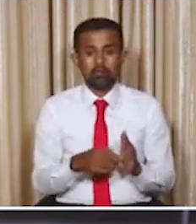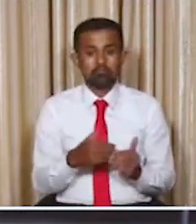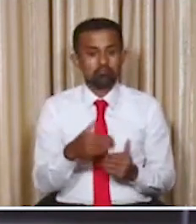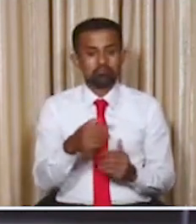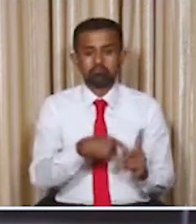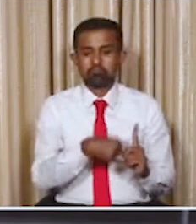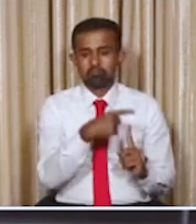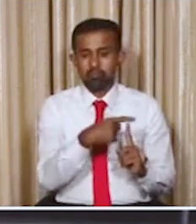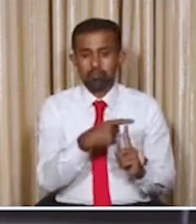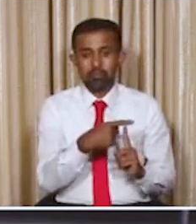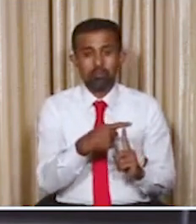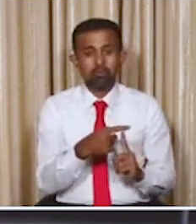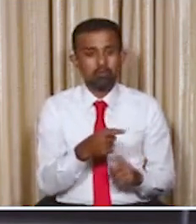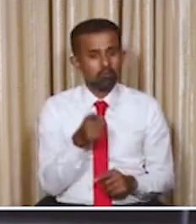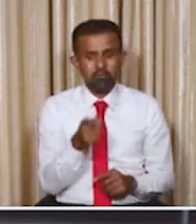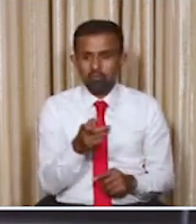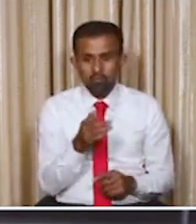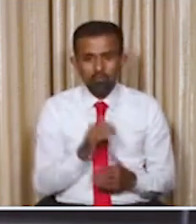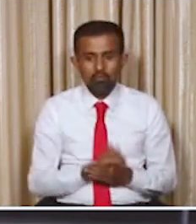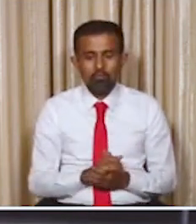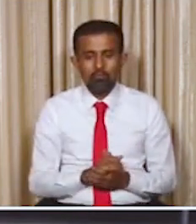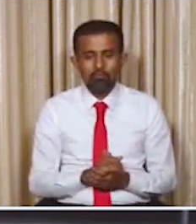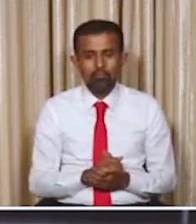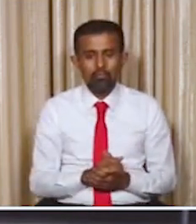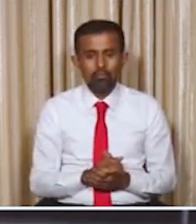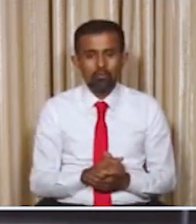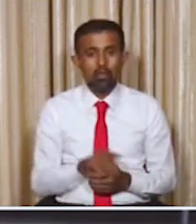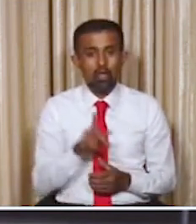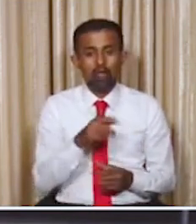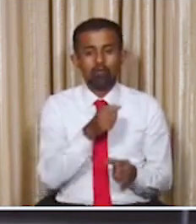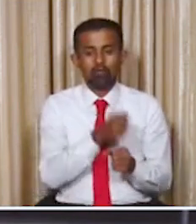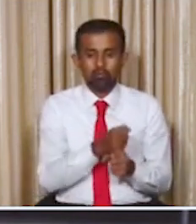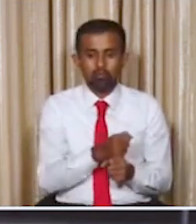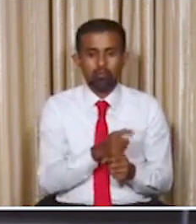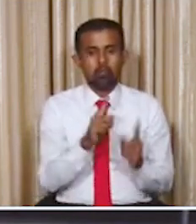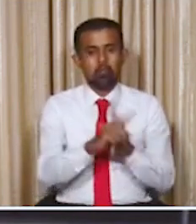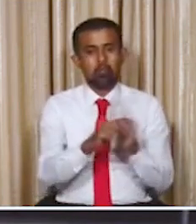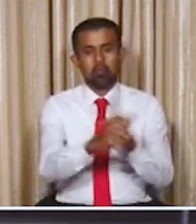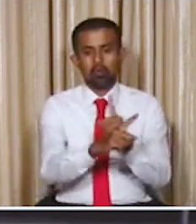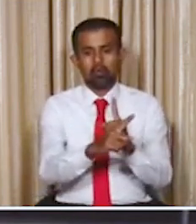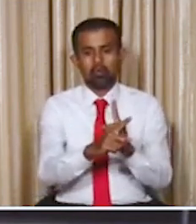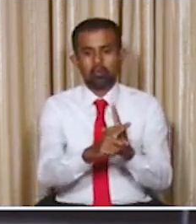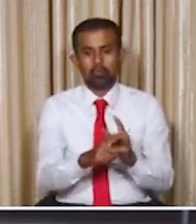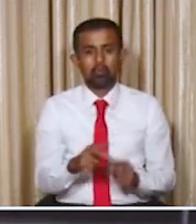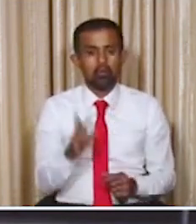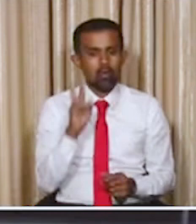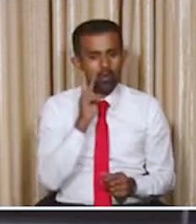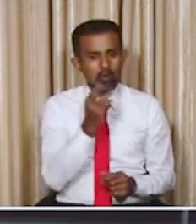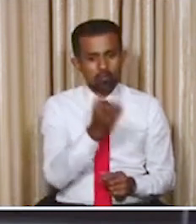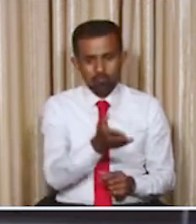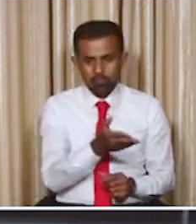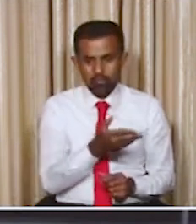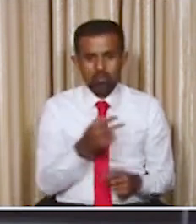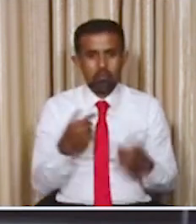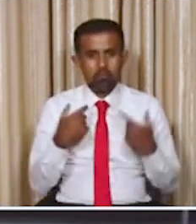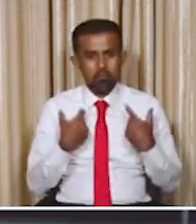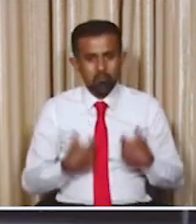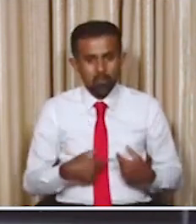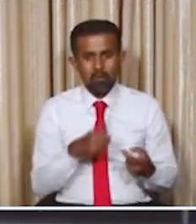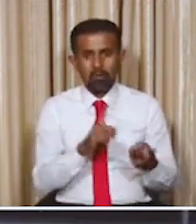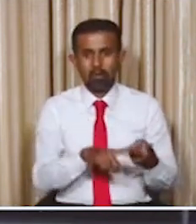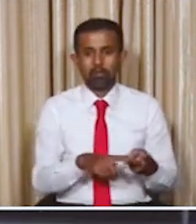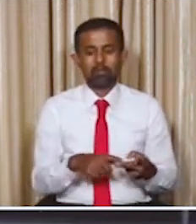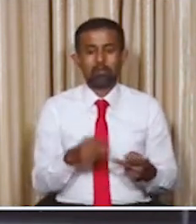කවදාවත් ගොඩ දාන්න පුළුවන්ද? කවුරු මේ ආණ්ඩු කළත් මේක රනිල් වික්‍රමසිංහද මහින්ද